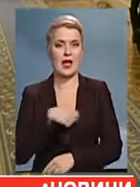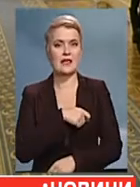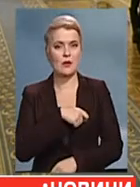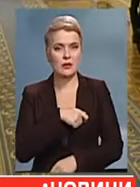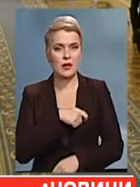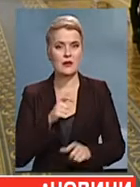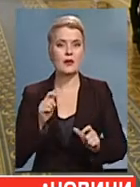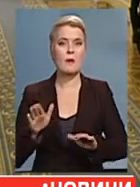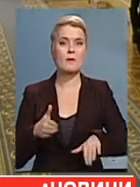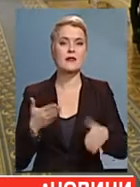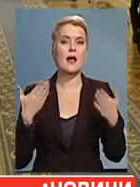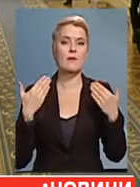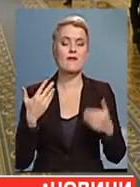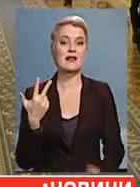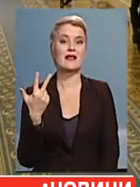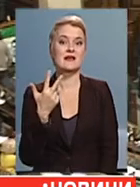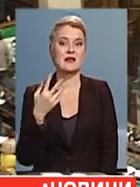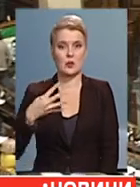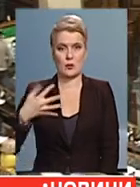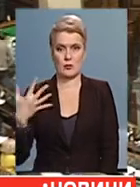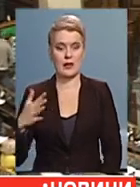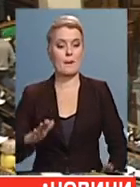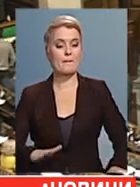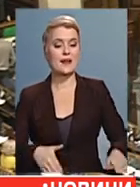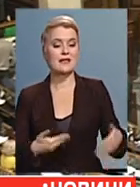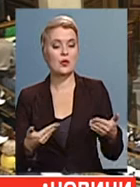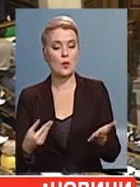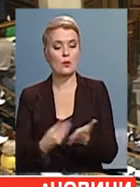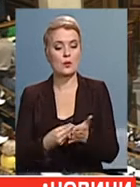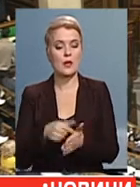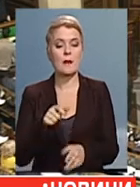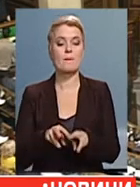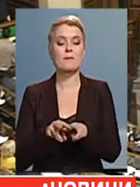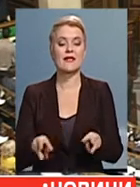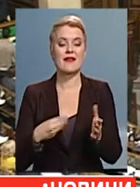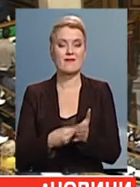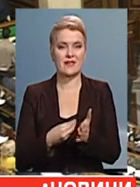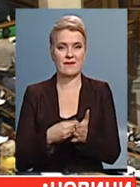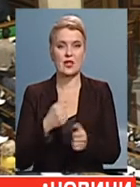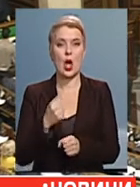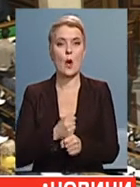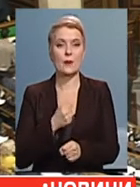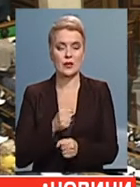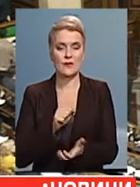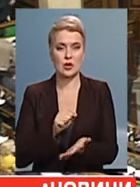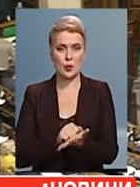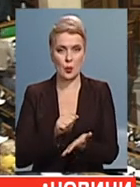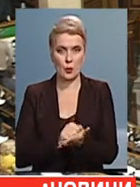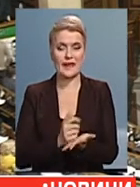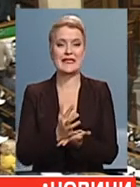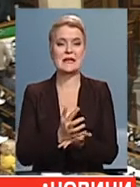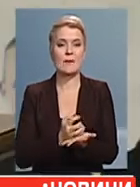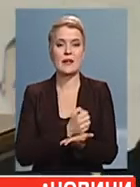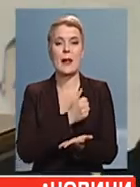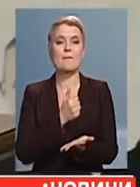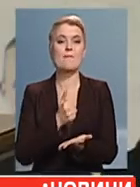нього після кількох перерв о 3:45. Презентує бюджет міністр фінансів. Каже, доопрацьований документ зберіг пріоритети, схвалені в першому